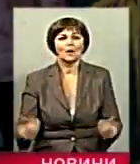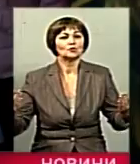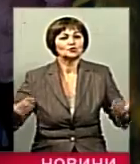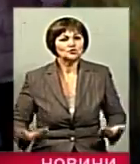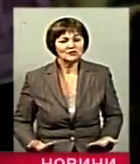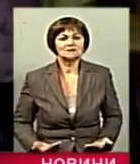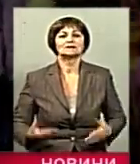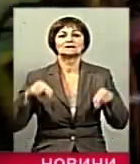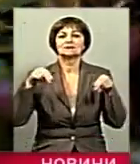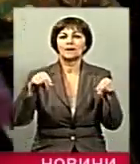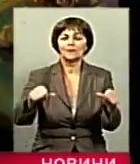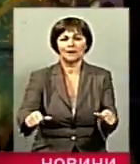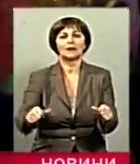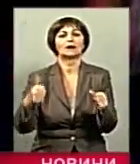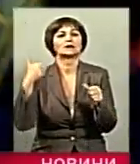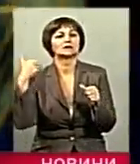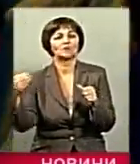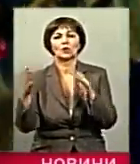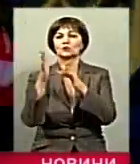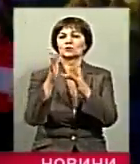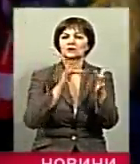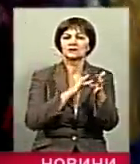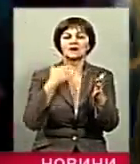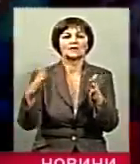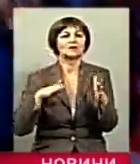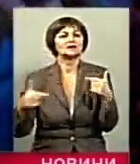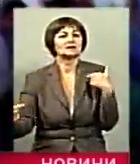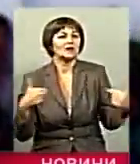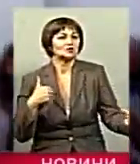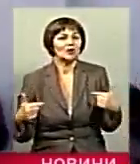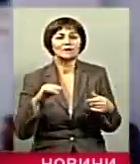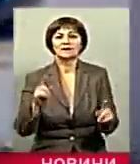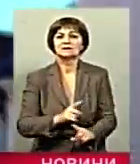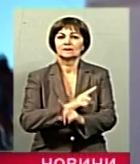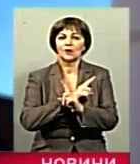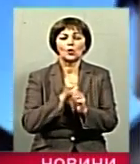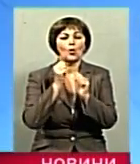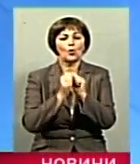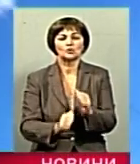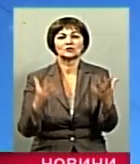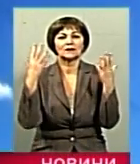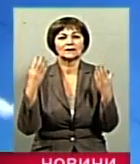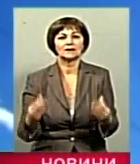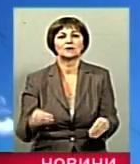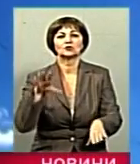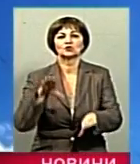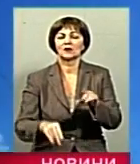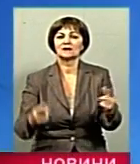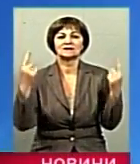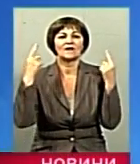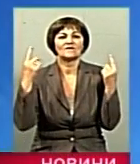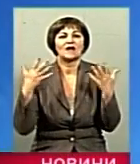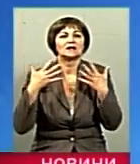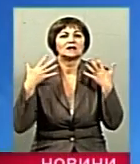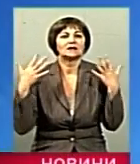і спогадам про Його страждання і смерть. Кожен з цих днів вважається великим. Ніна Сапкович, Олександр Данилюк,